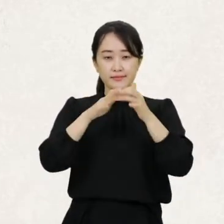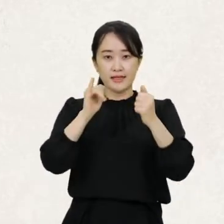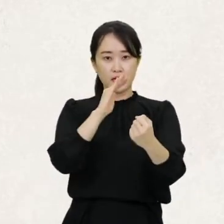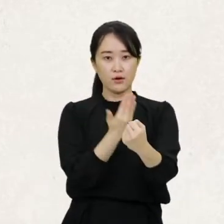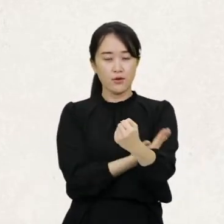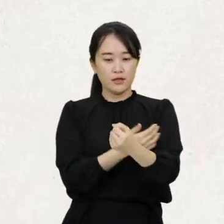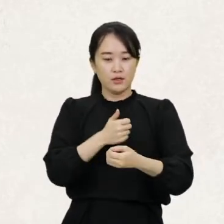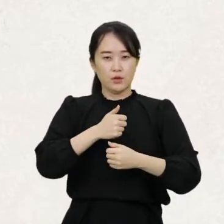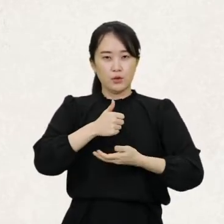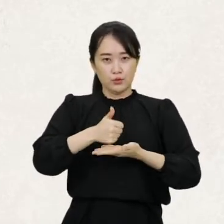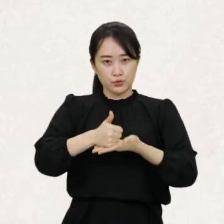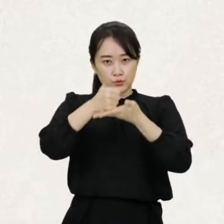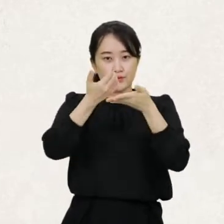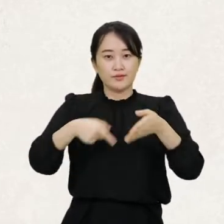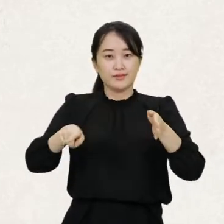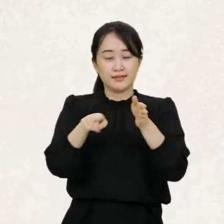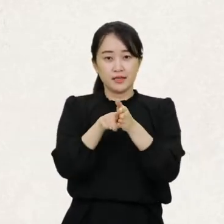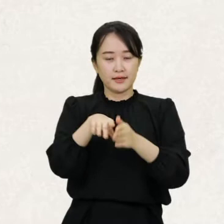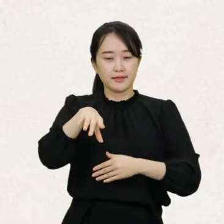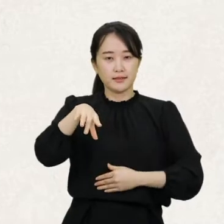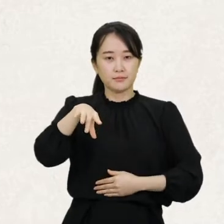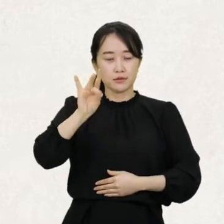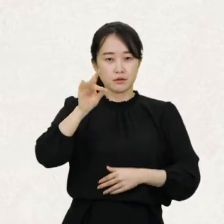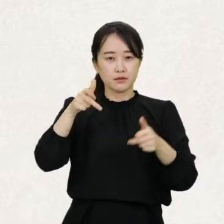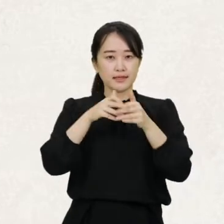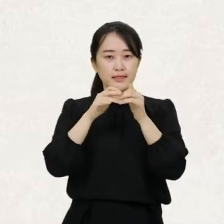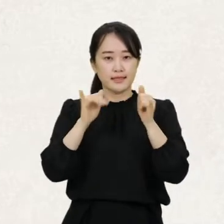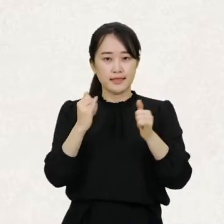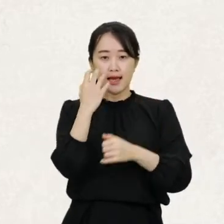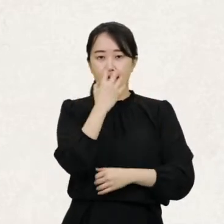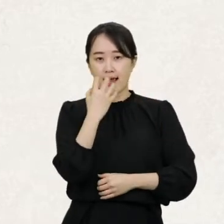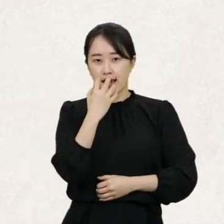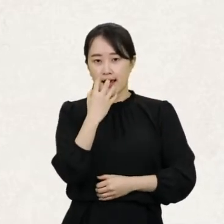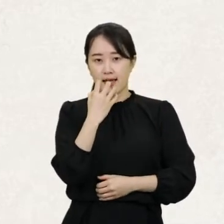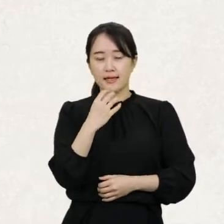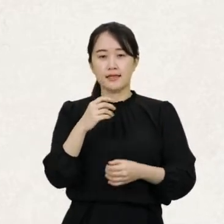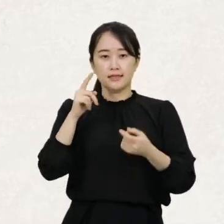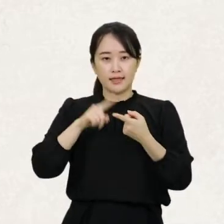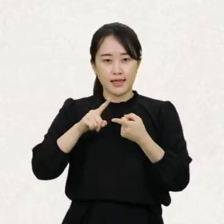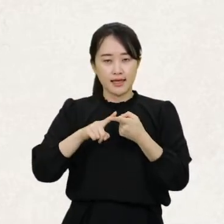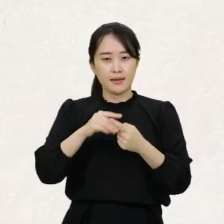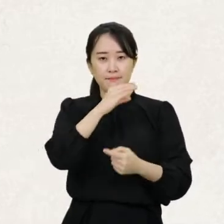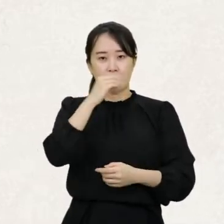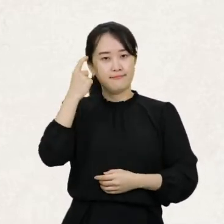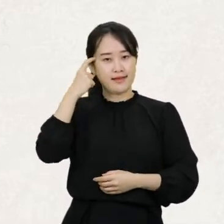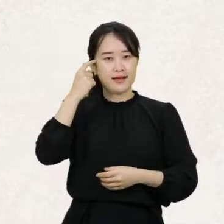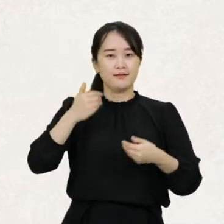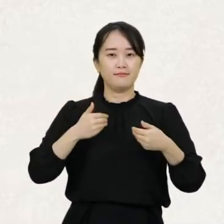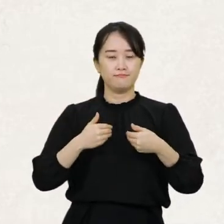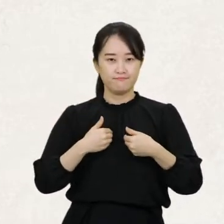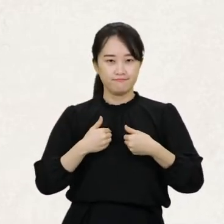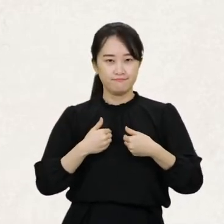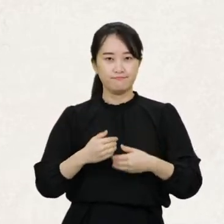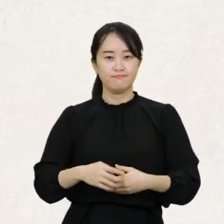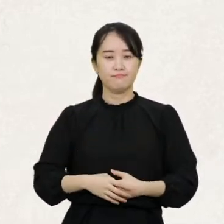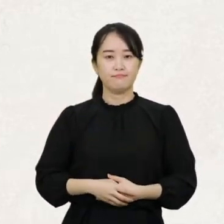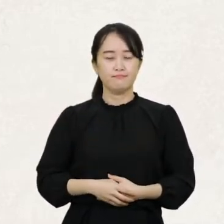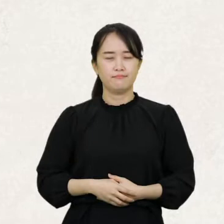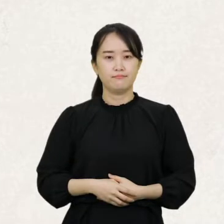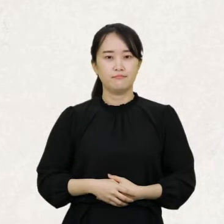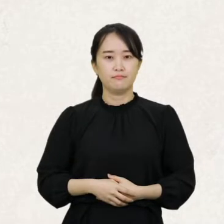장애인의 권리를 존중하기 위해서 먼저 장애와 장애인에 대한 올바른 인식을 갖는 것이 중요하다고 할 수